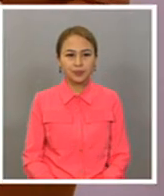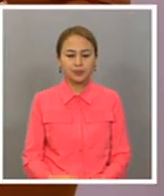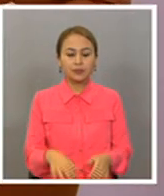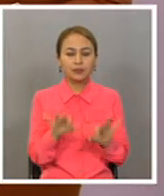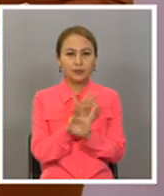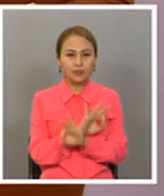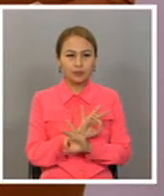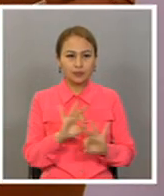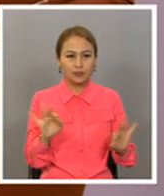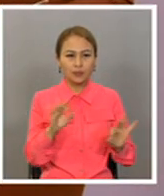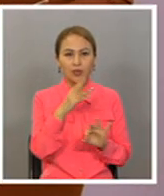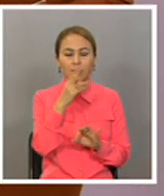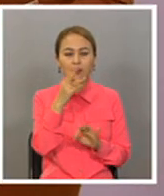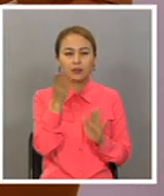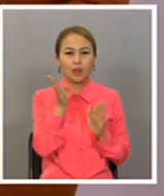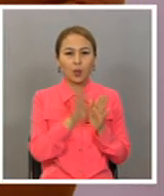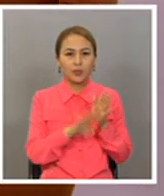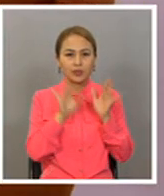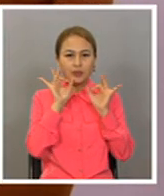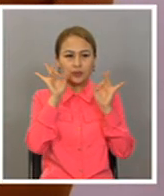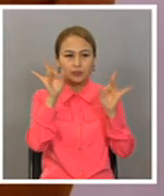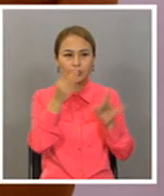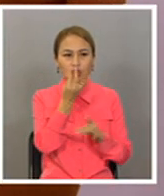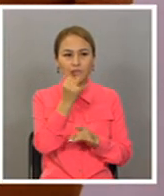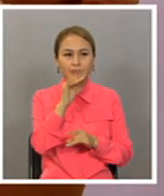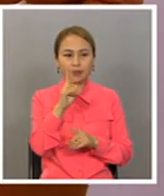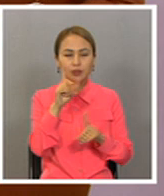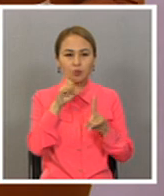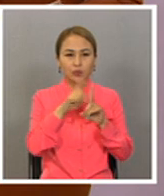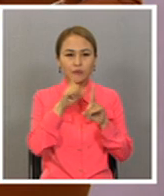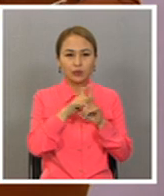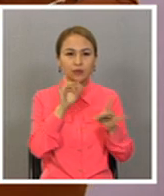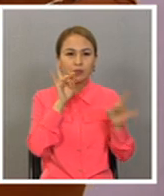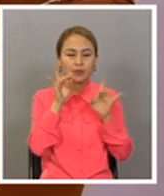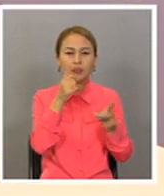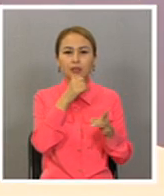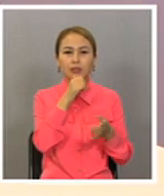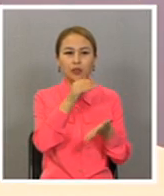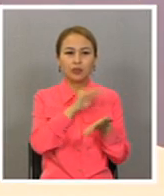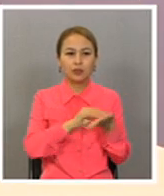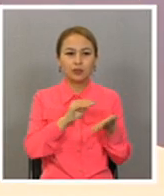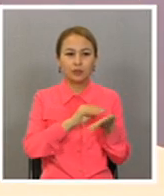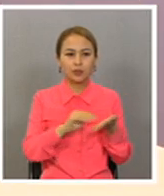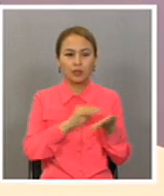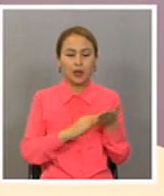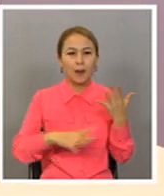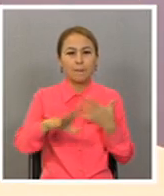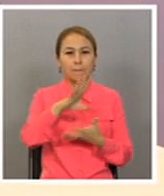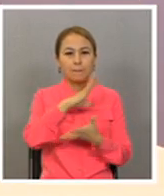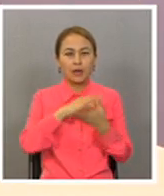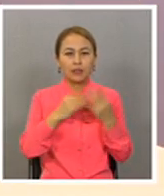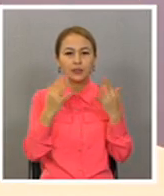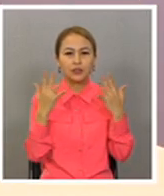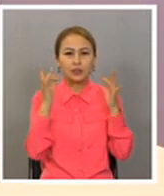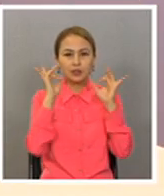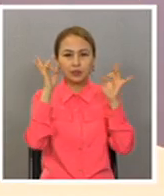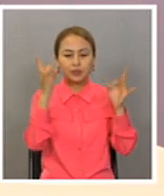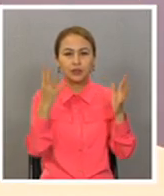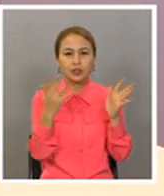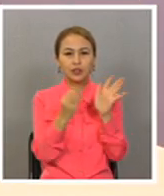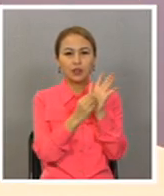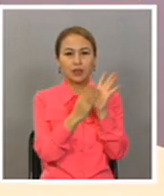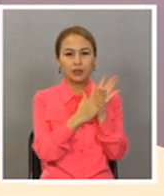Жарайсыңдар, дауыссыз дыбыс. Жайық сөзіне дыбыстық талдау жасаймыз. Барлығы неше дыбыс, неше әріп бар?